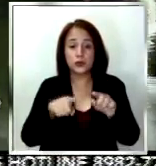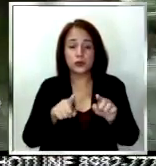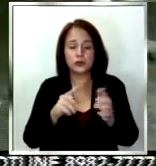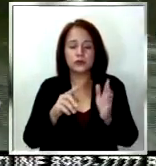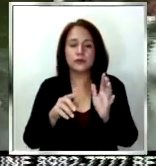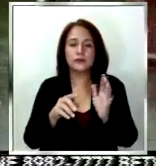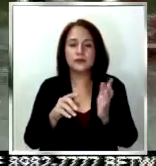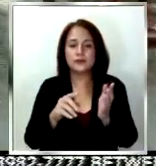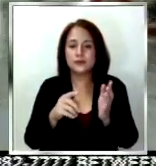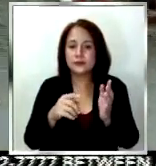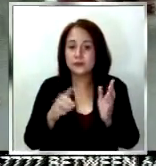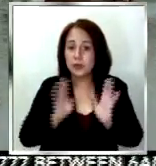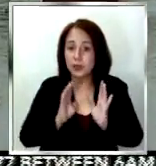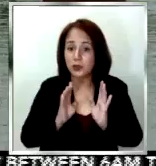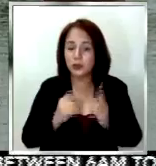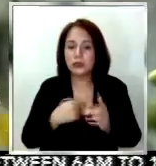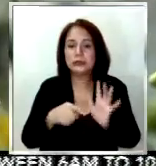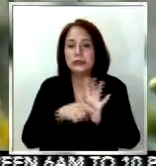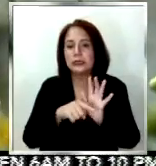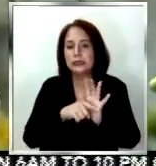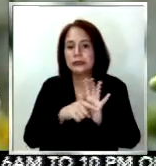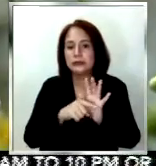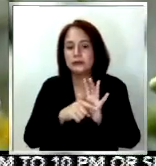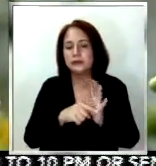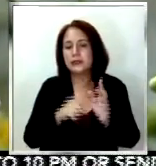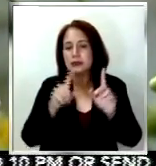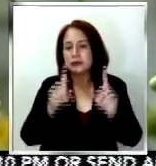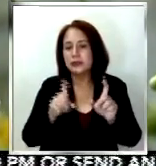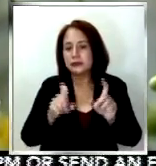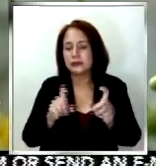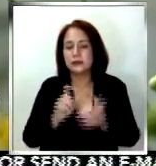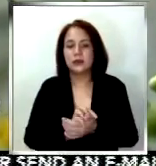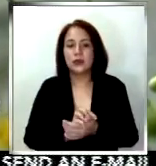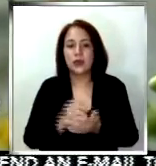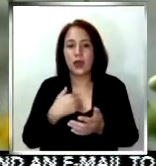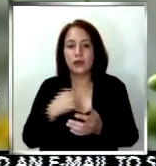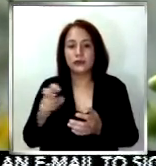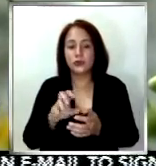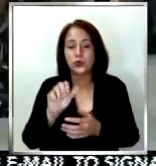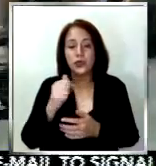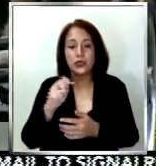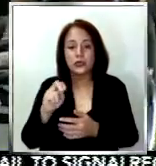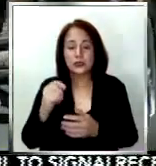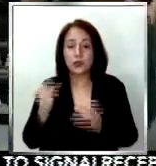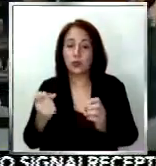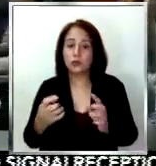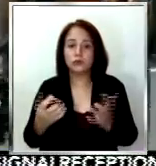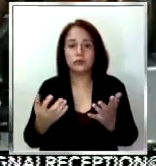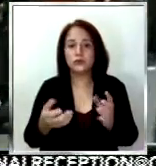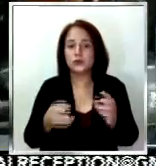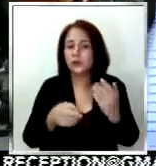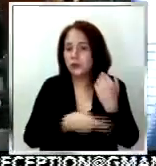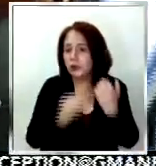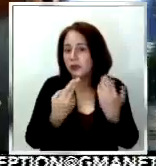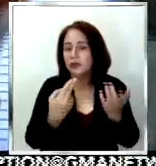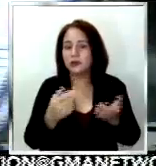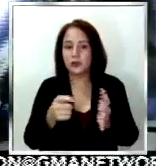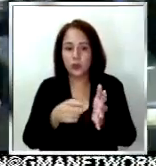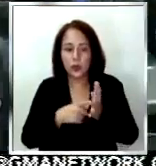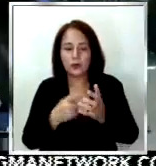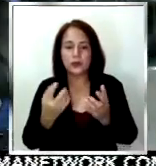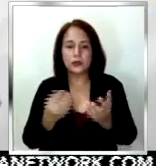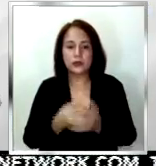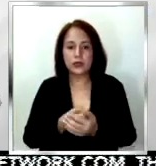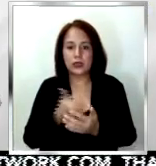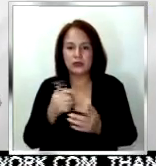COVID-19 PCR o antigen test. Dapat ding may tour agent ka na at accommodation bago magpunta. Requirements na para sa iba, magastos at